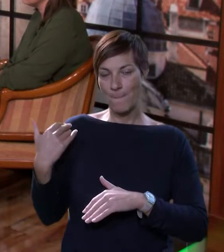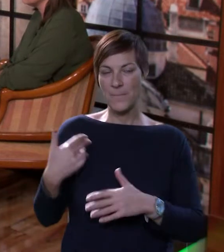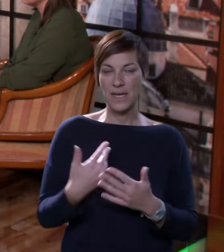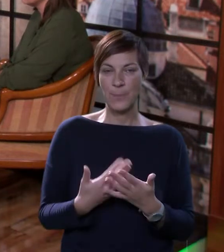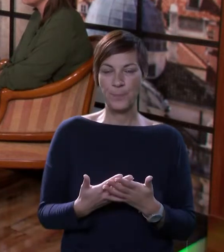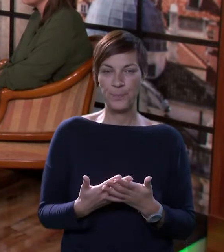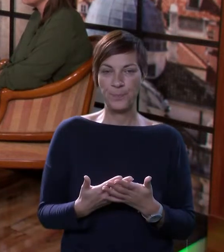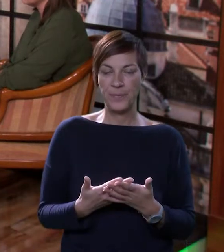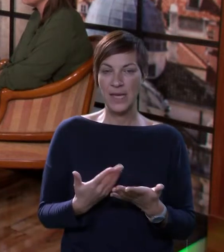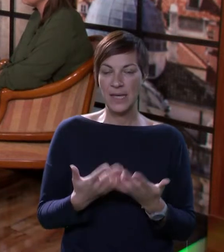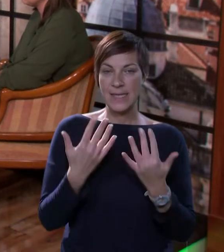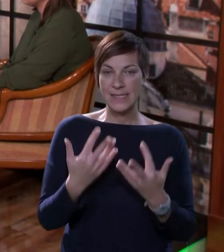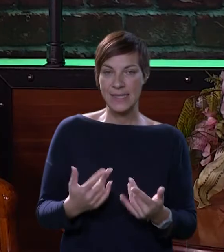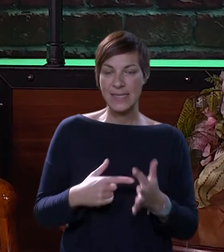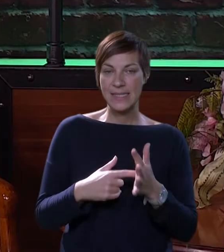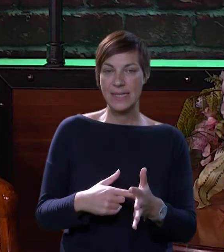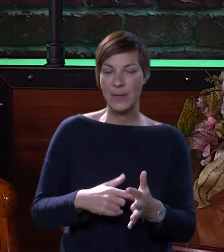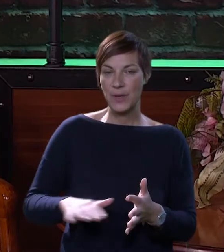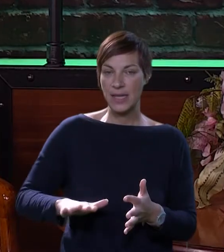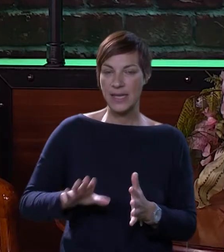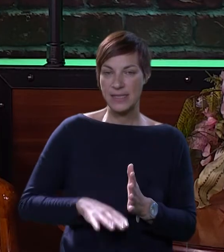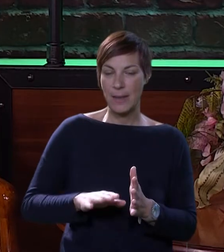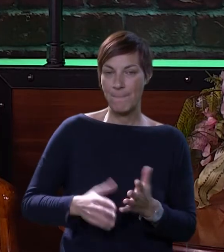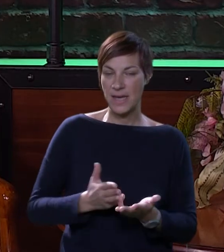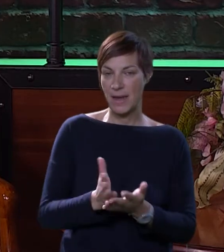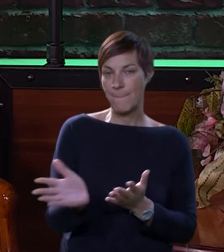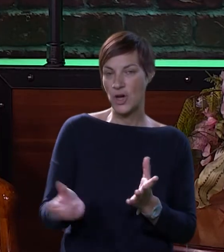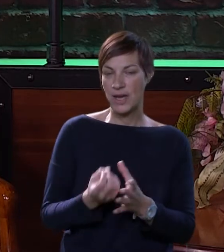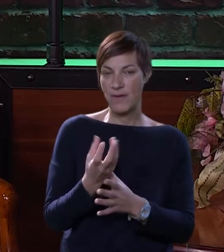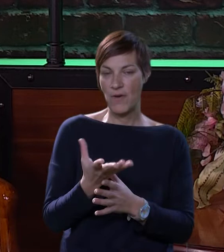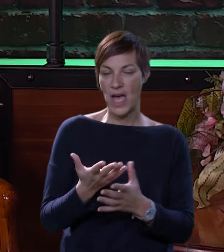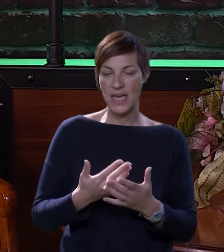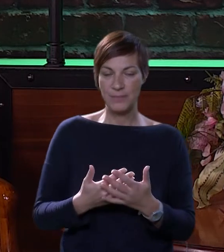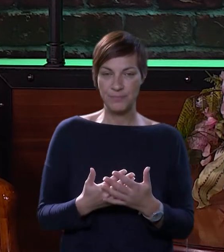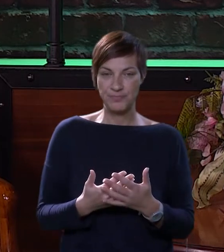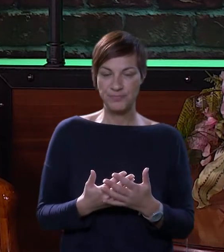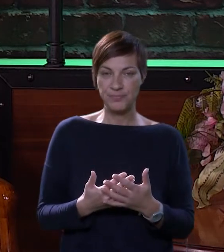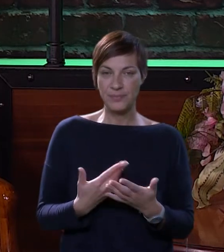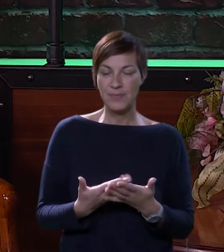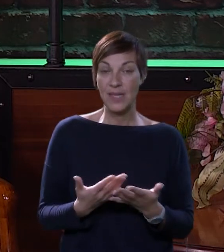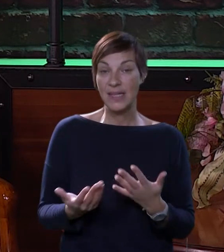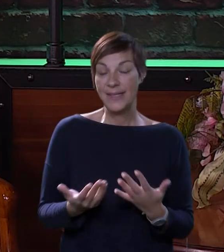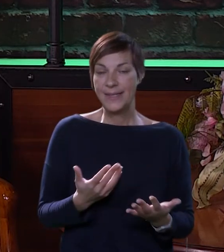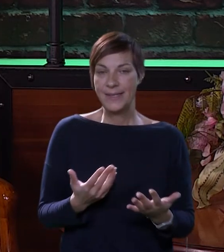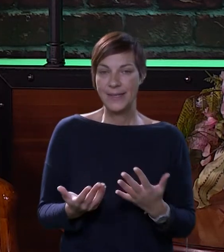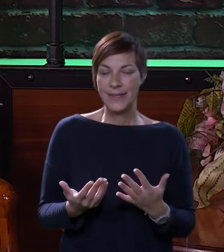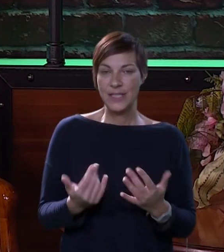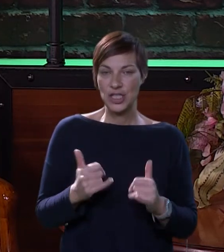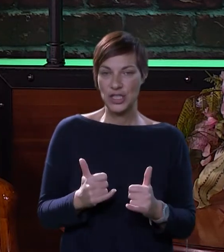jer ono što nekako statistika pokazuje da djeca se manje i borave vani. I to je nešto